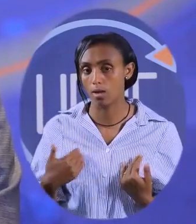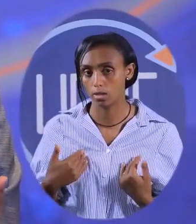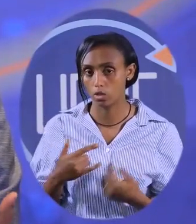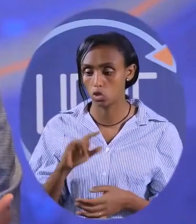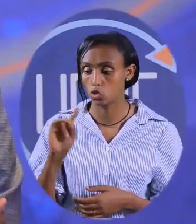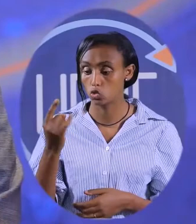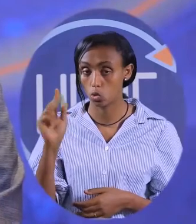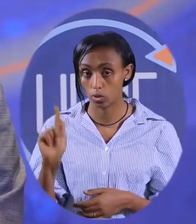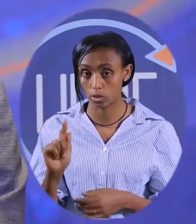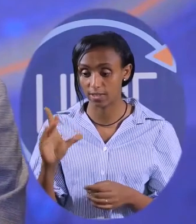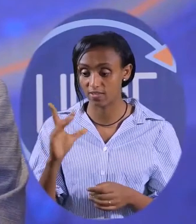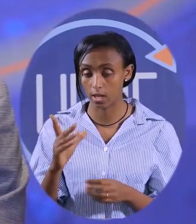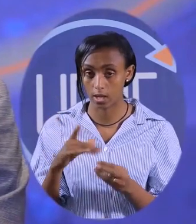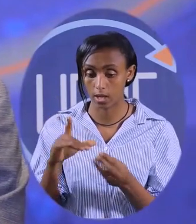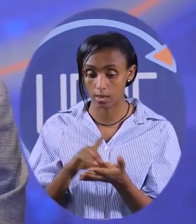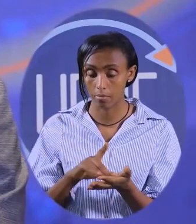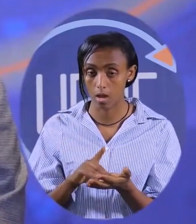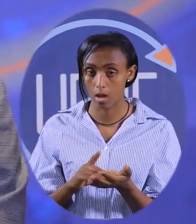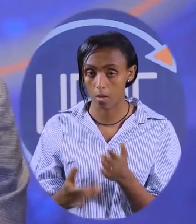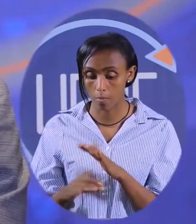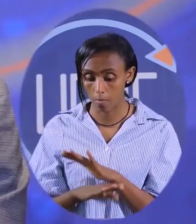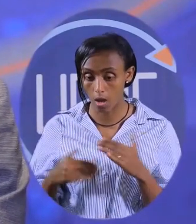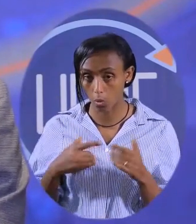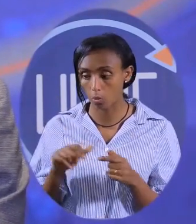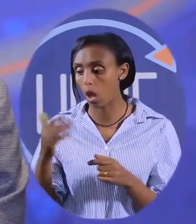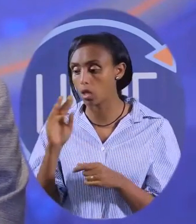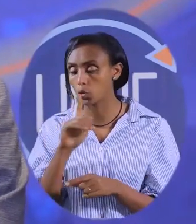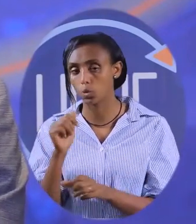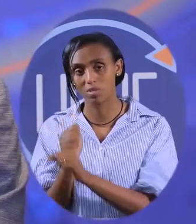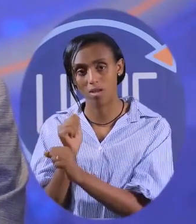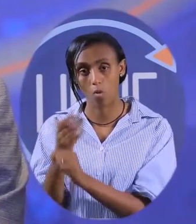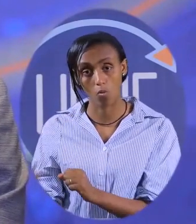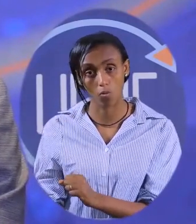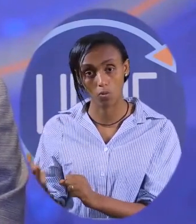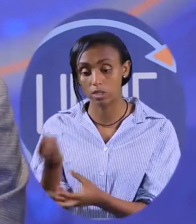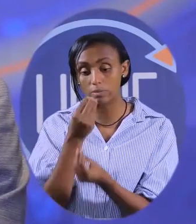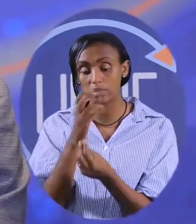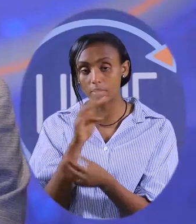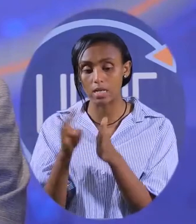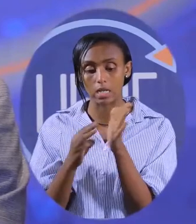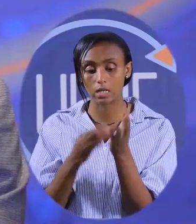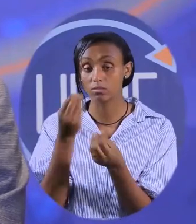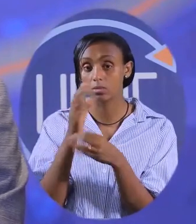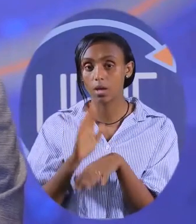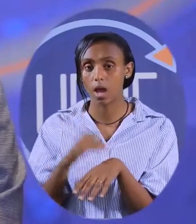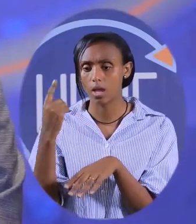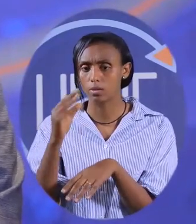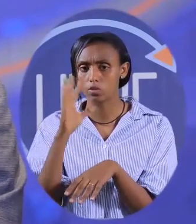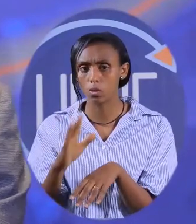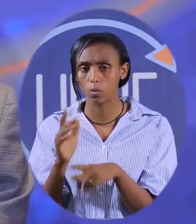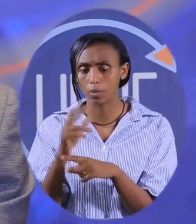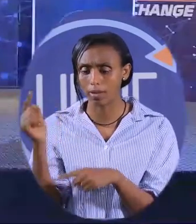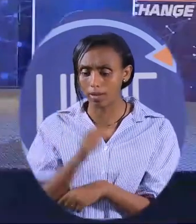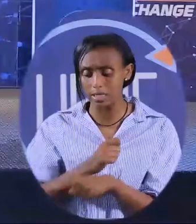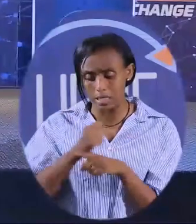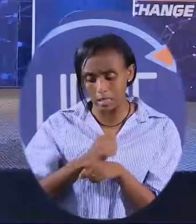ከዞን ወይንም ክፍለ ከተማ በታች ደግሞ ስንወርድ ሌላ ሰው ነው የሚሰራው። የምግብና ሥርዓተ ምግብ ላይ አንድም ቀን ስልጠና ያልወሰደ